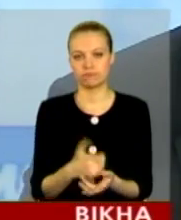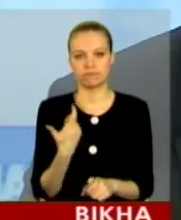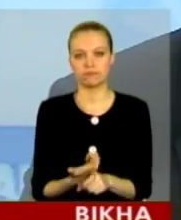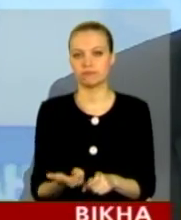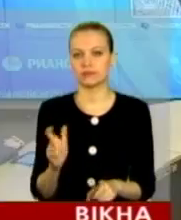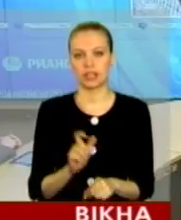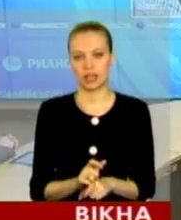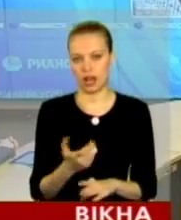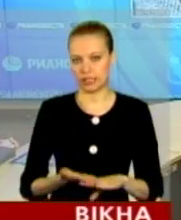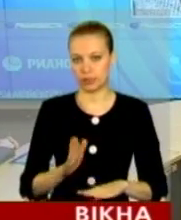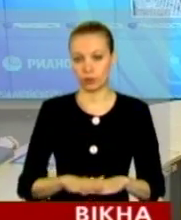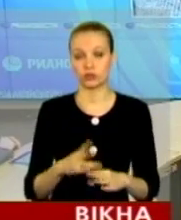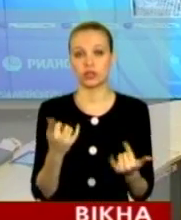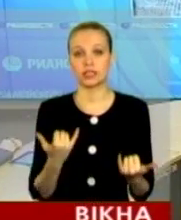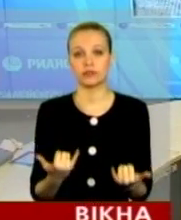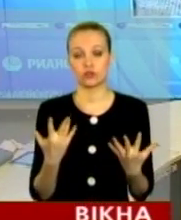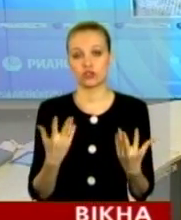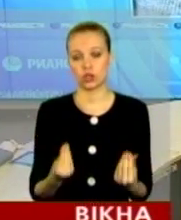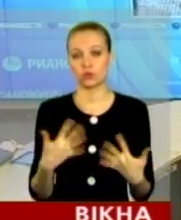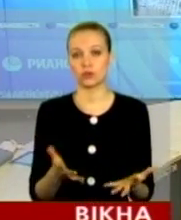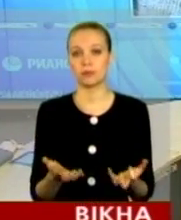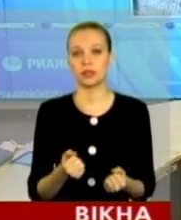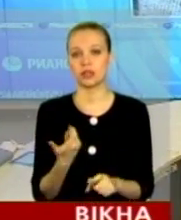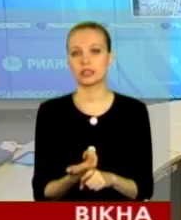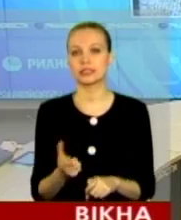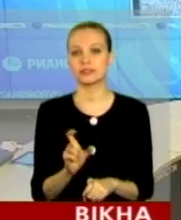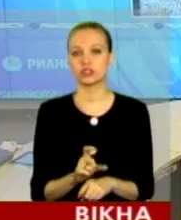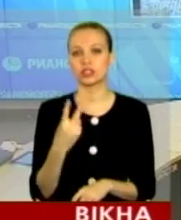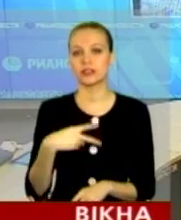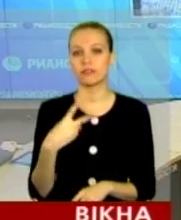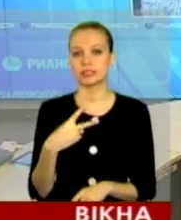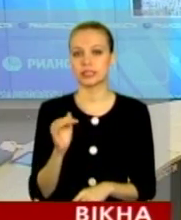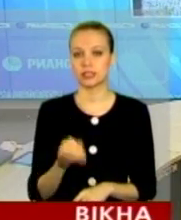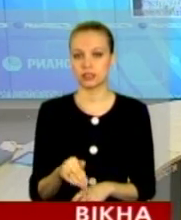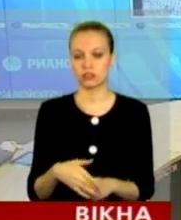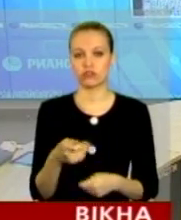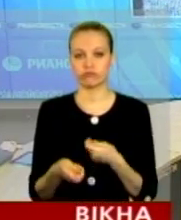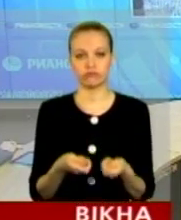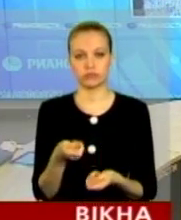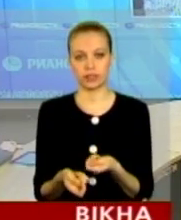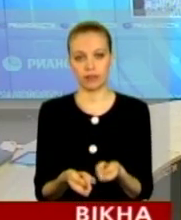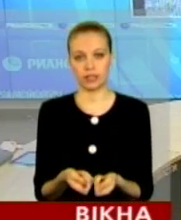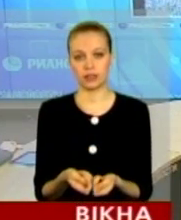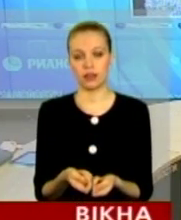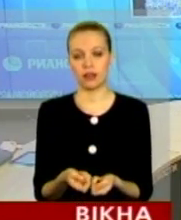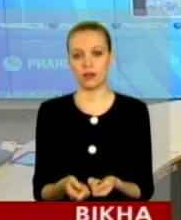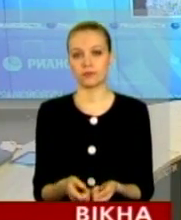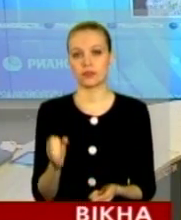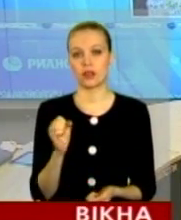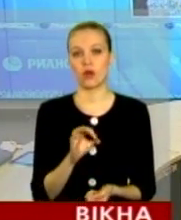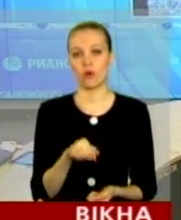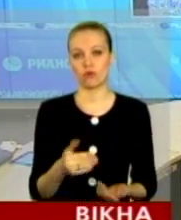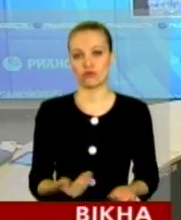крайне непросто. Уже на сегодняшний день принято свыше 20 тысяч заявлений